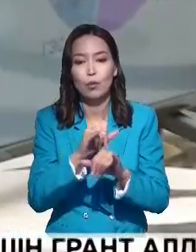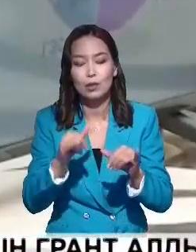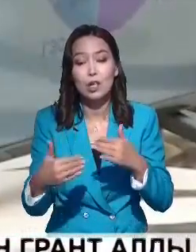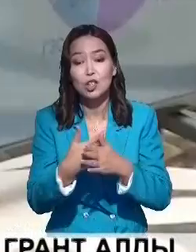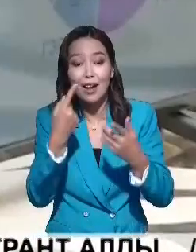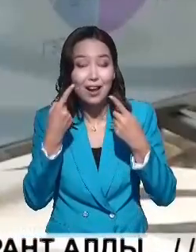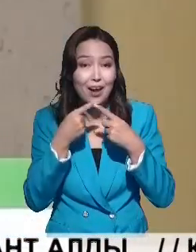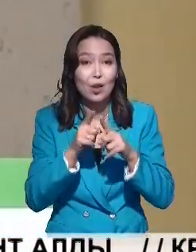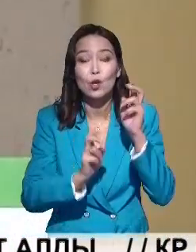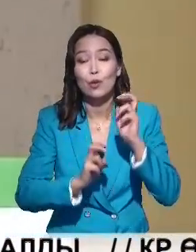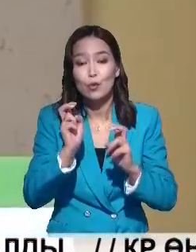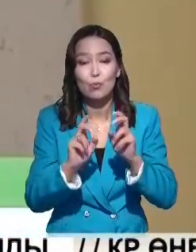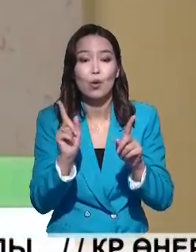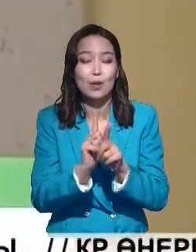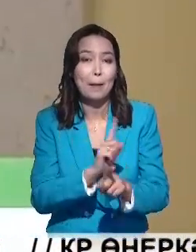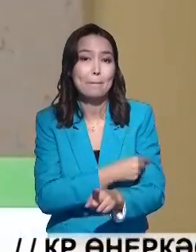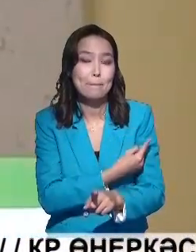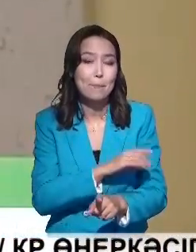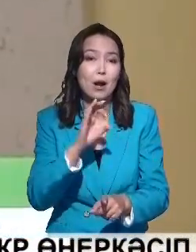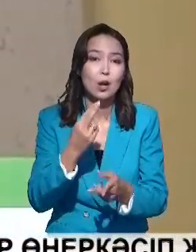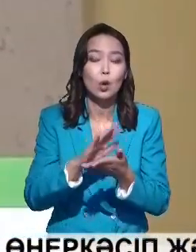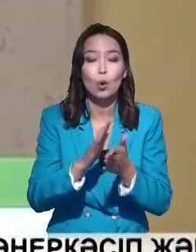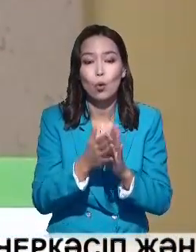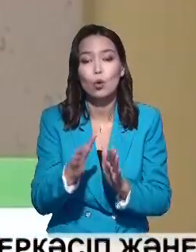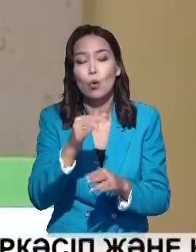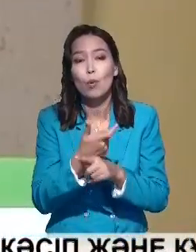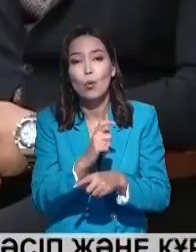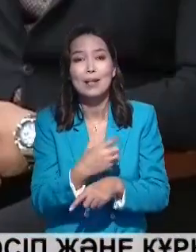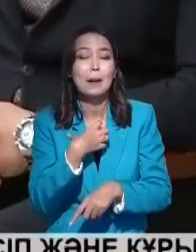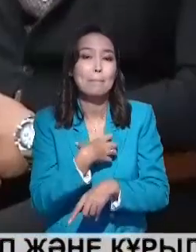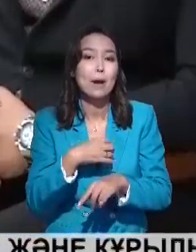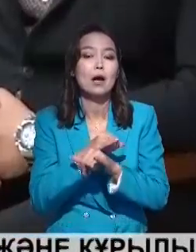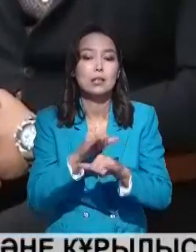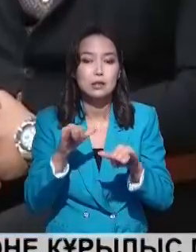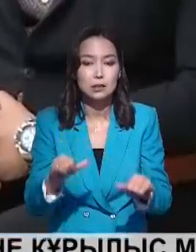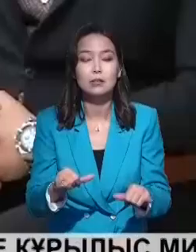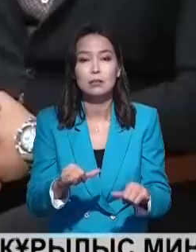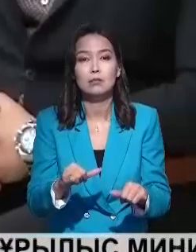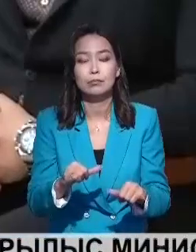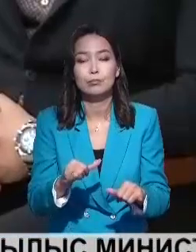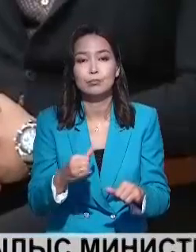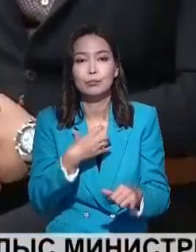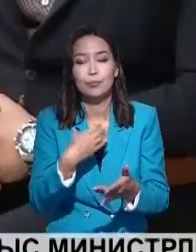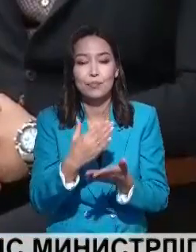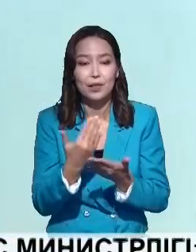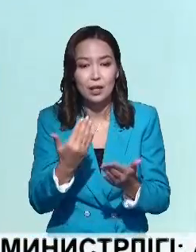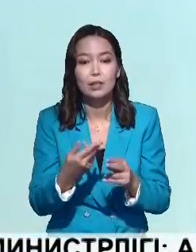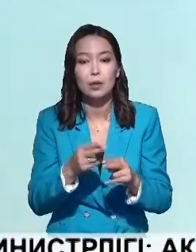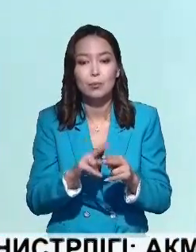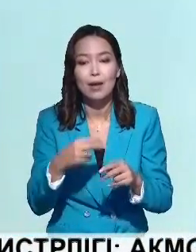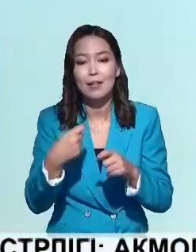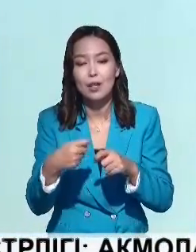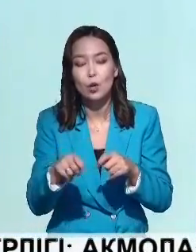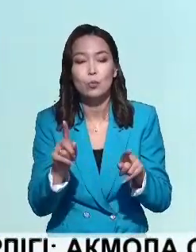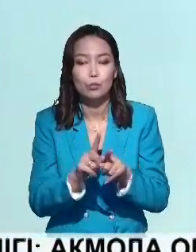технология, өндіріс, медицина, әлеуметтік сала секілді маңызды тетіктердің дамуына кедергі келтіруде. Бұл бизнеске инвесторлар тартуға